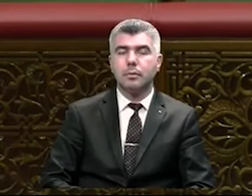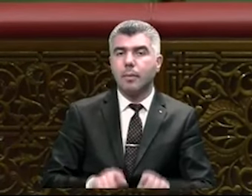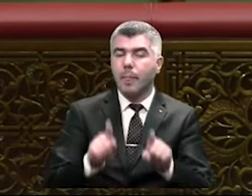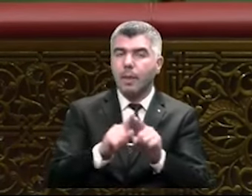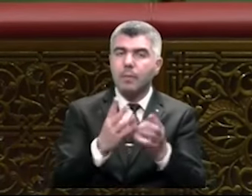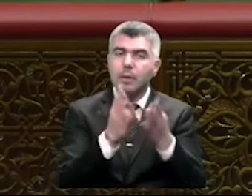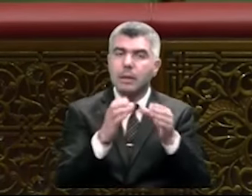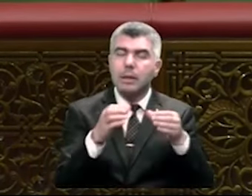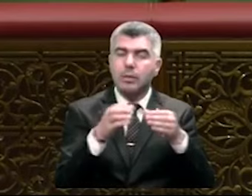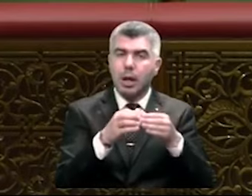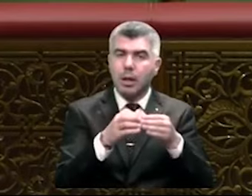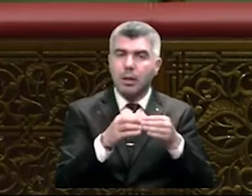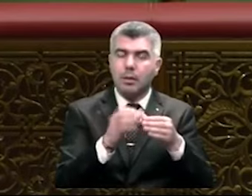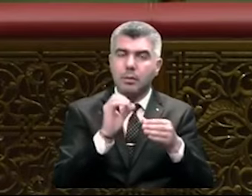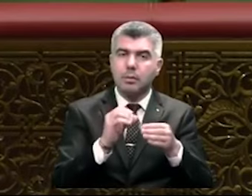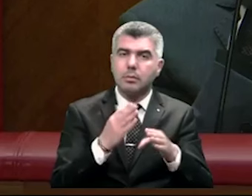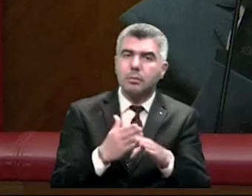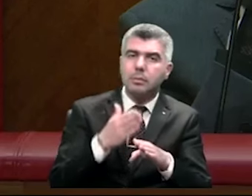اللجنه المنصت